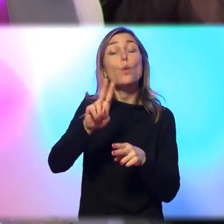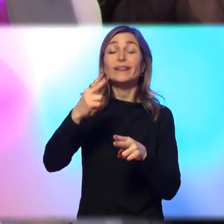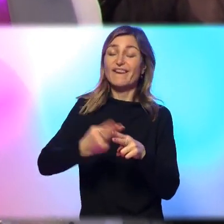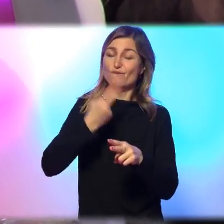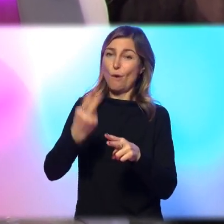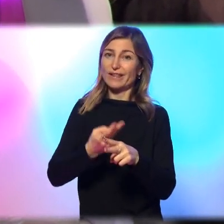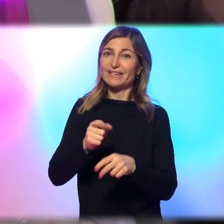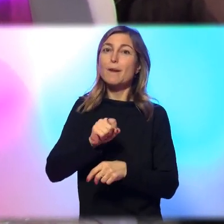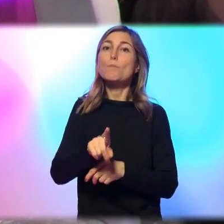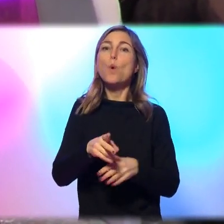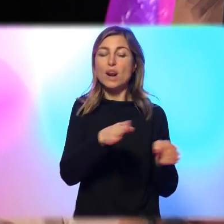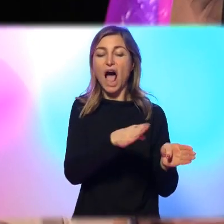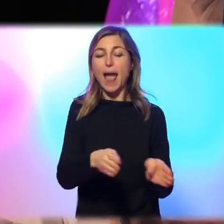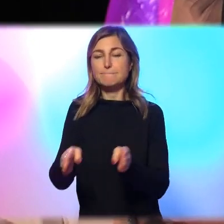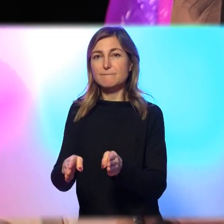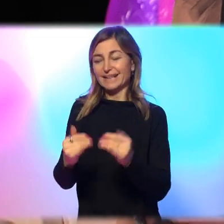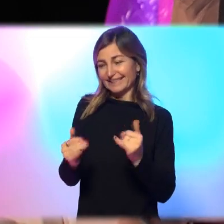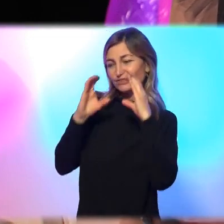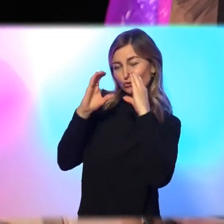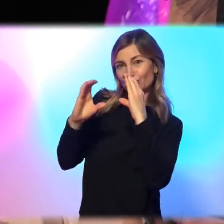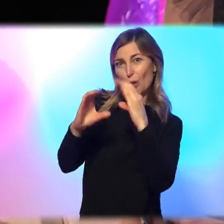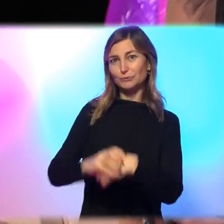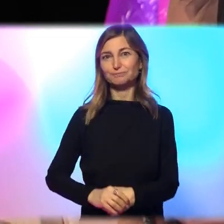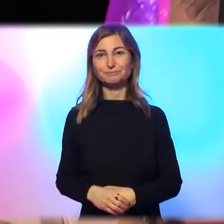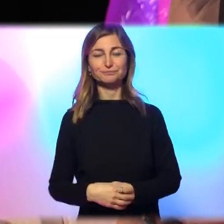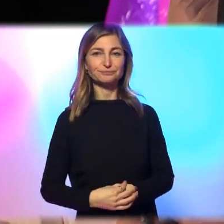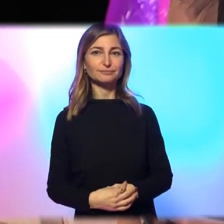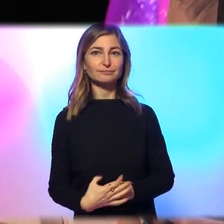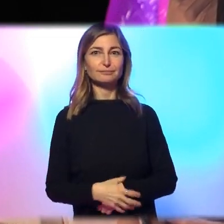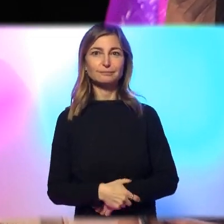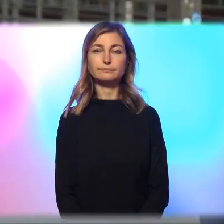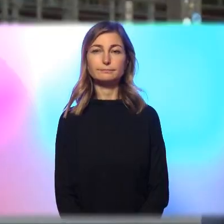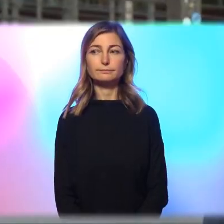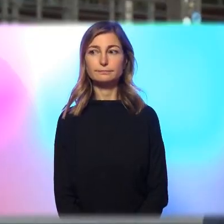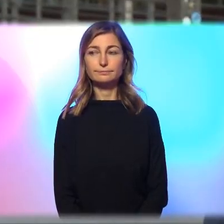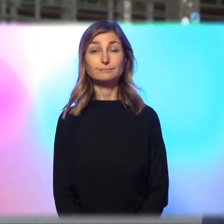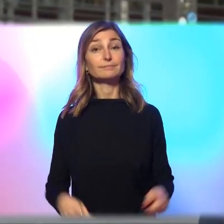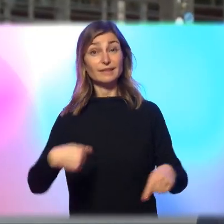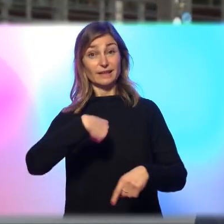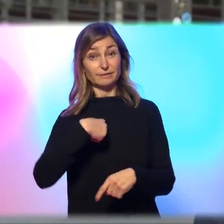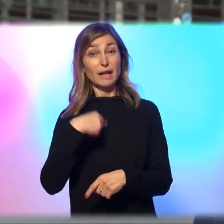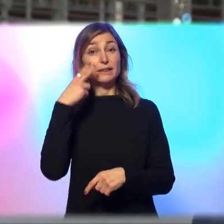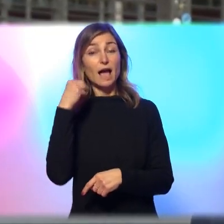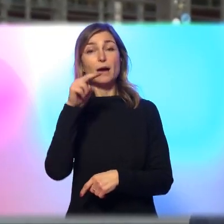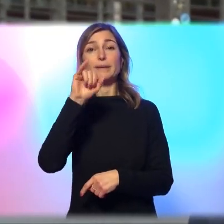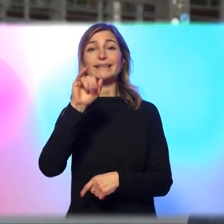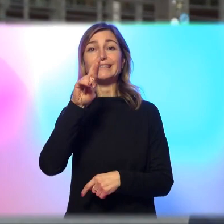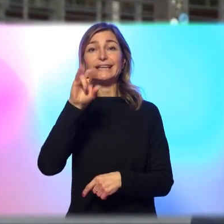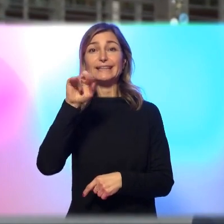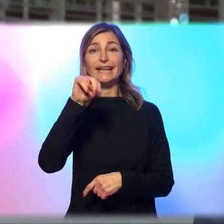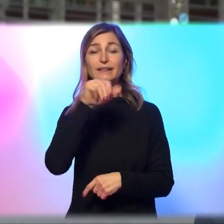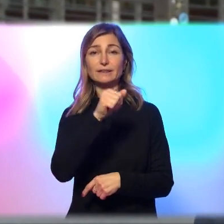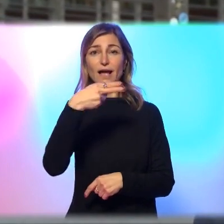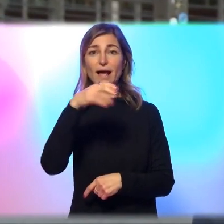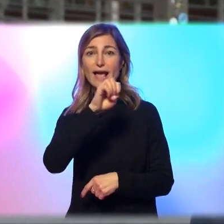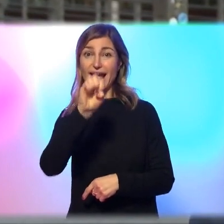und jetzt kommt ein Videobeitrag über ungewöhnliche Mülleimer. Ich bin Irene Hess und ich bin Stallführerin